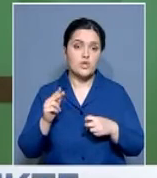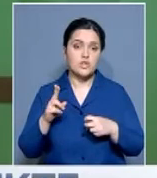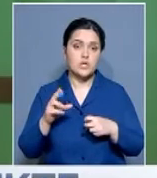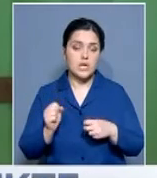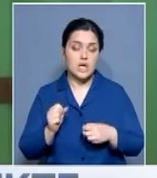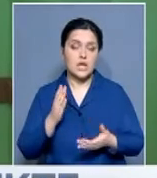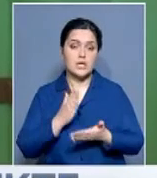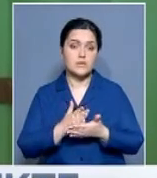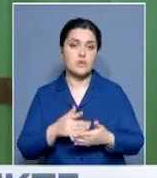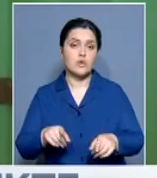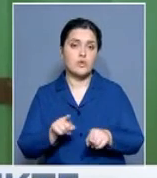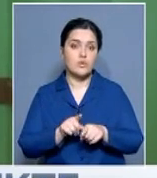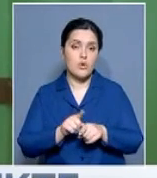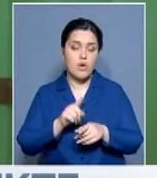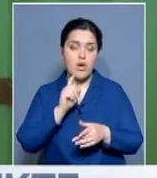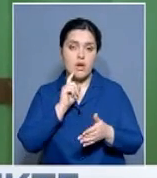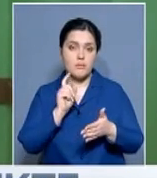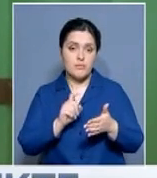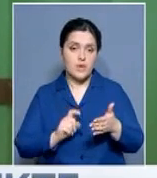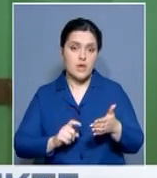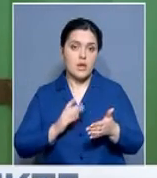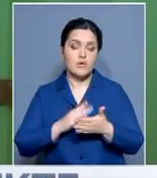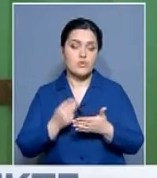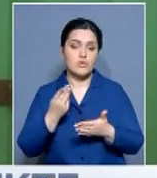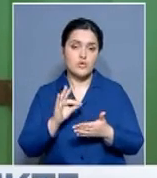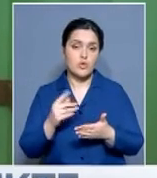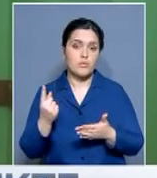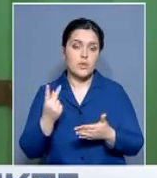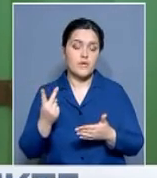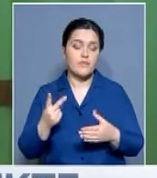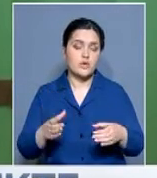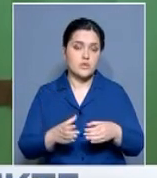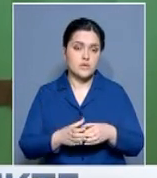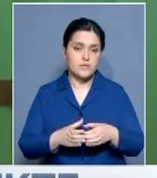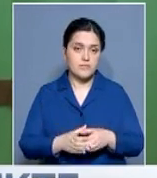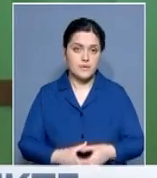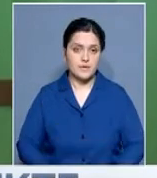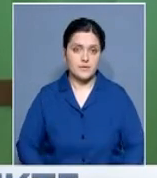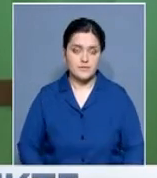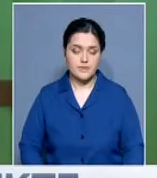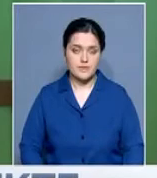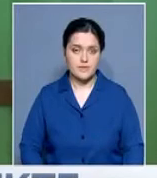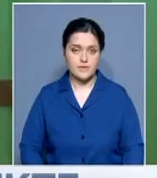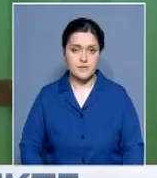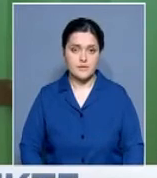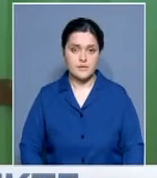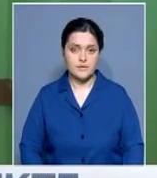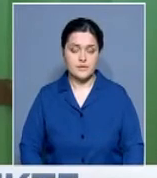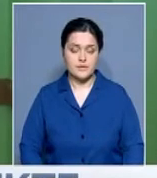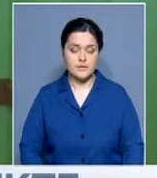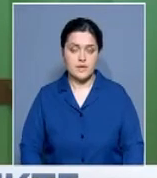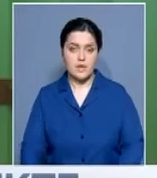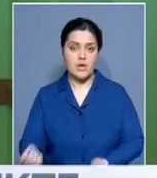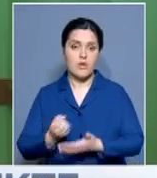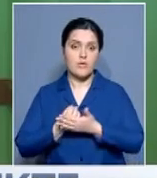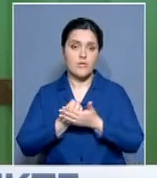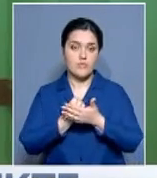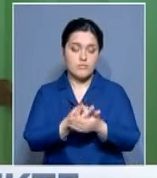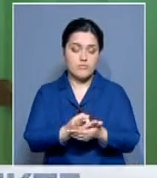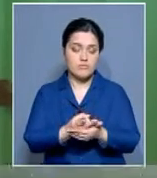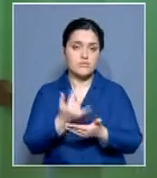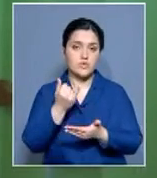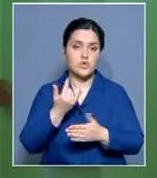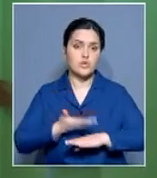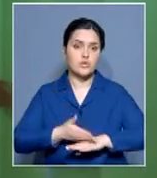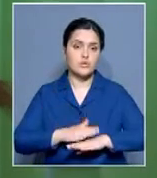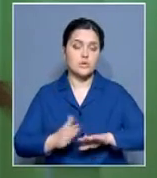ушиб поясничного отдела позвоночника, травматический шок 1-2 стадии степени. Госпитализировано в реанимационное